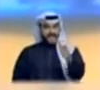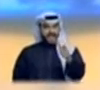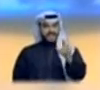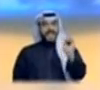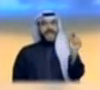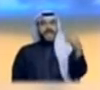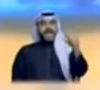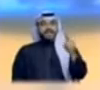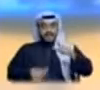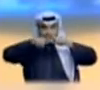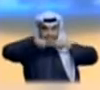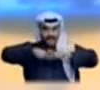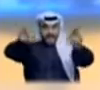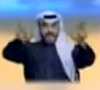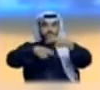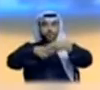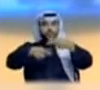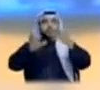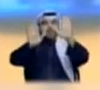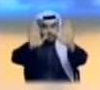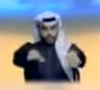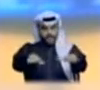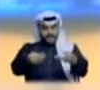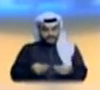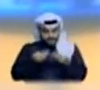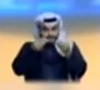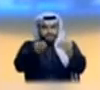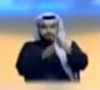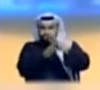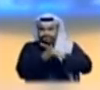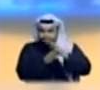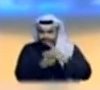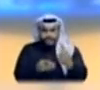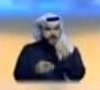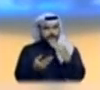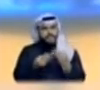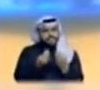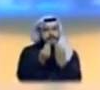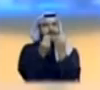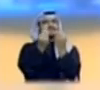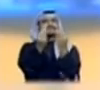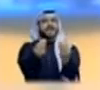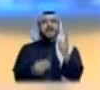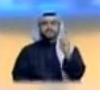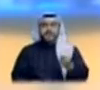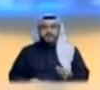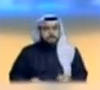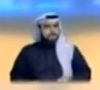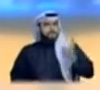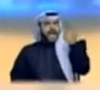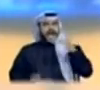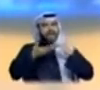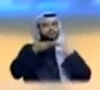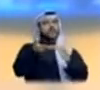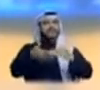هذا الإعلان يأتي في إطار حرص الكويت على تقديم أوجه الرعاية والخدمة المتميزة لذوي الاحتياجات الخاصة،